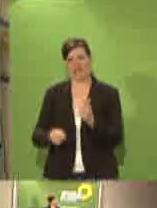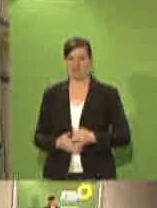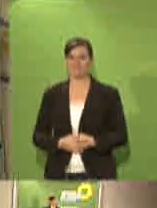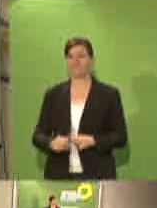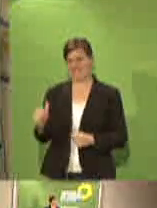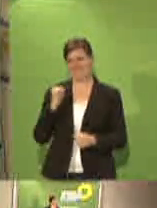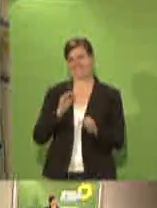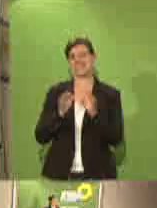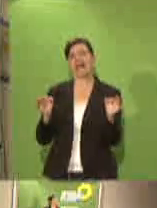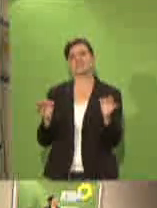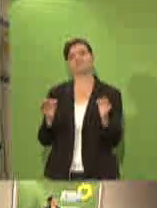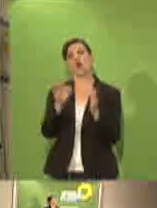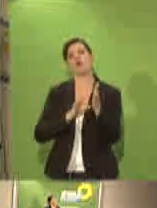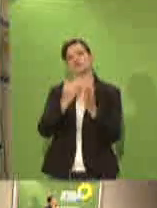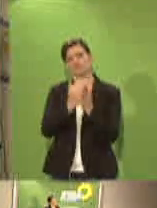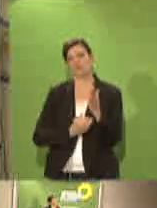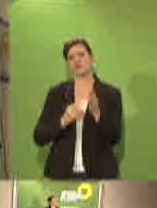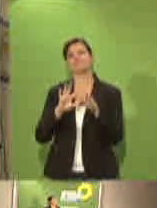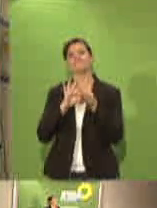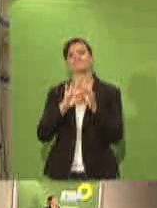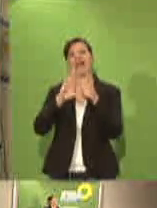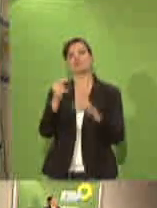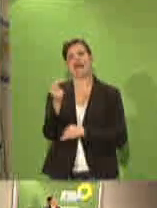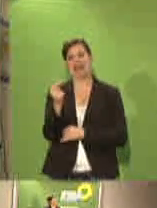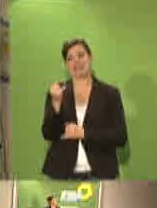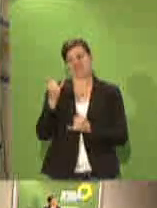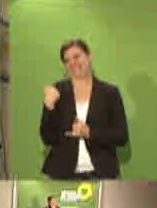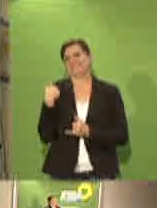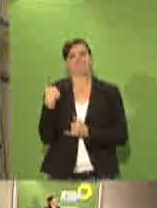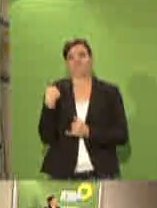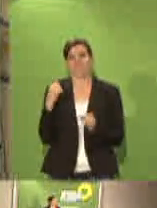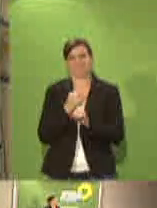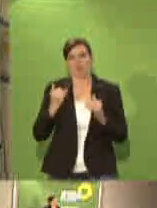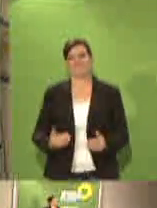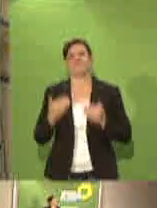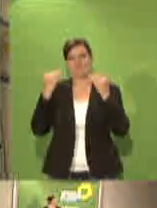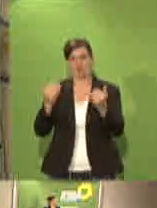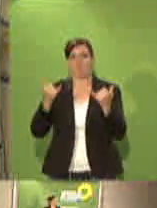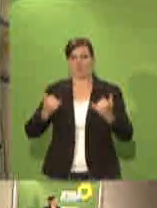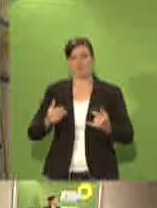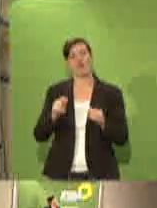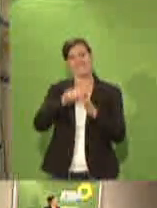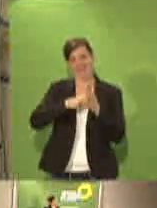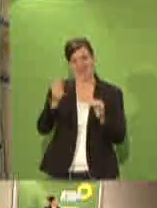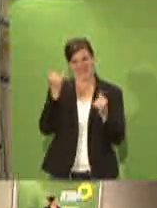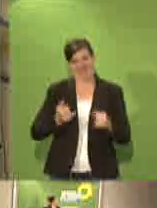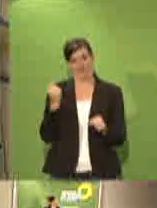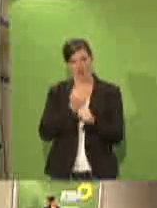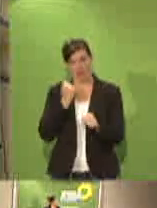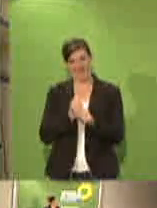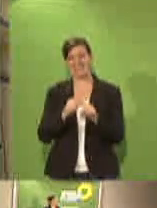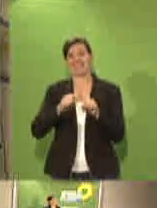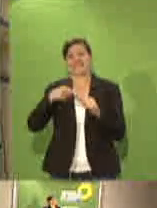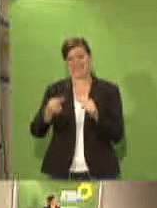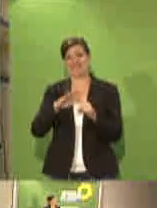den Tagesordnungspunkt des Haushalts verschoben auf den heutigen Tag. Den werden wir dann direkt nach diesen Wahlen vor dem